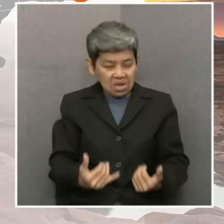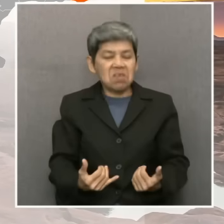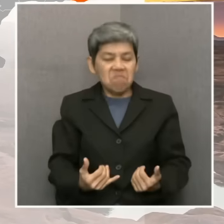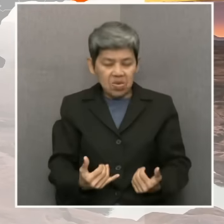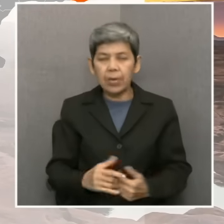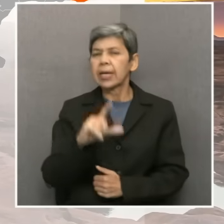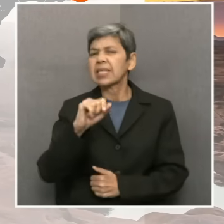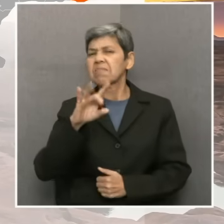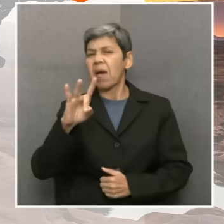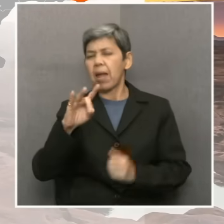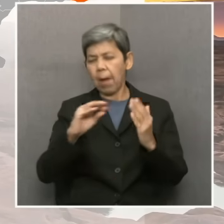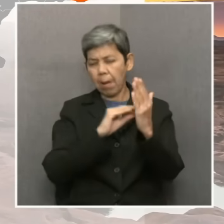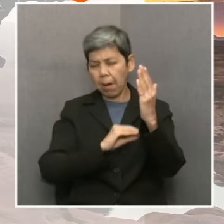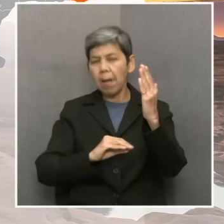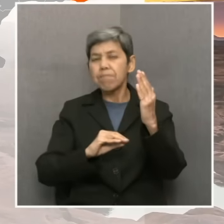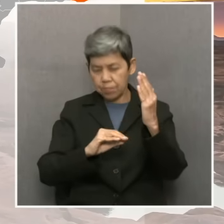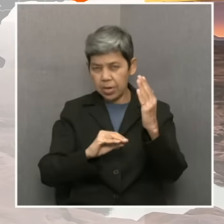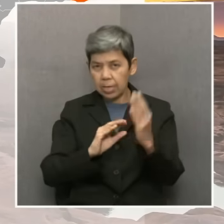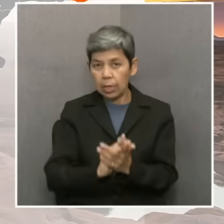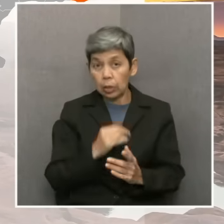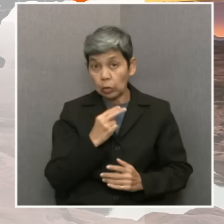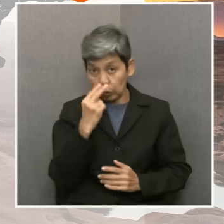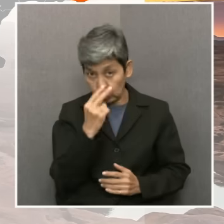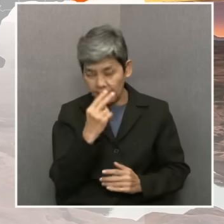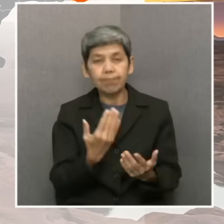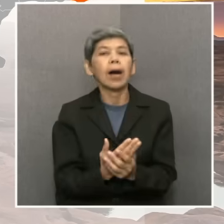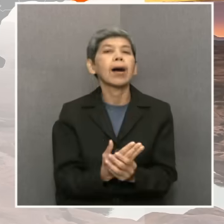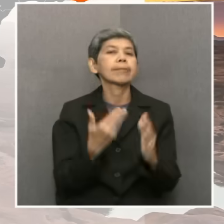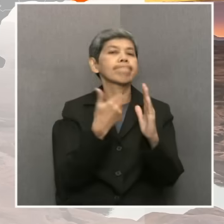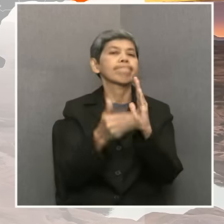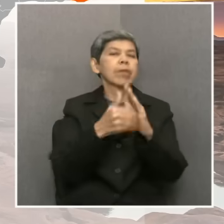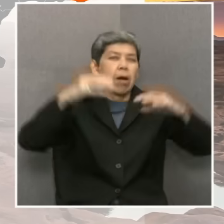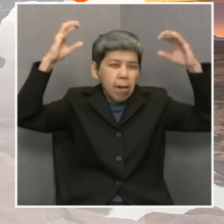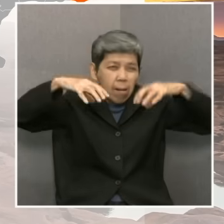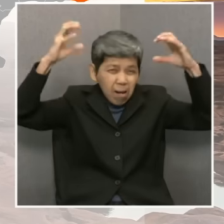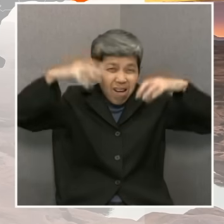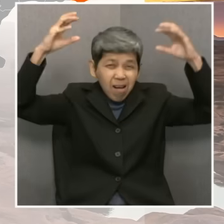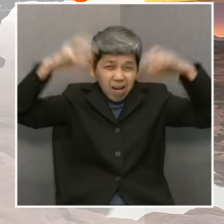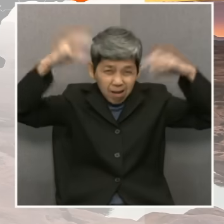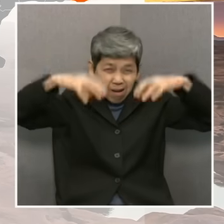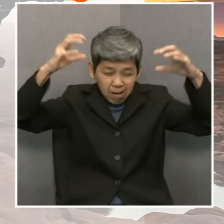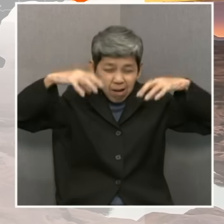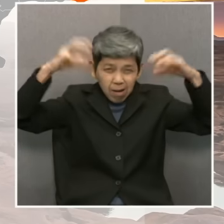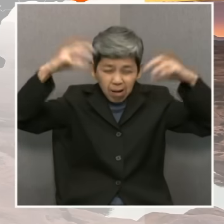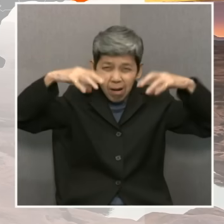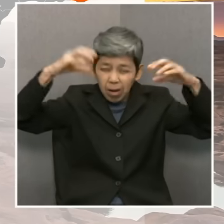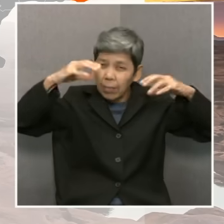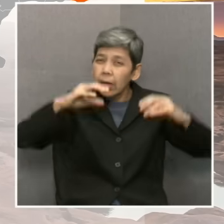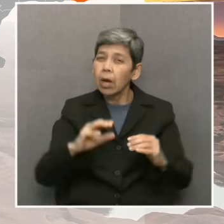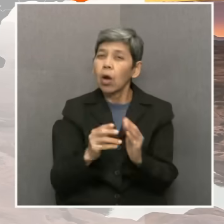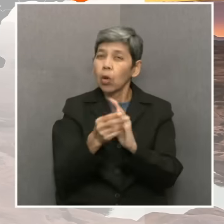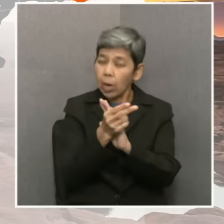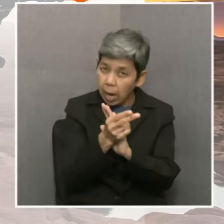หมด 28จังหวัดค่ะเริ่มกันที่ภาคตะวันออกเฉียงเหนือมีฝนตกหนักถึงหนักมากบางแห่งบริเวณจังหวัด